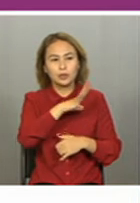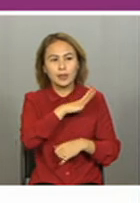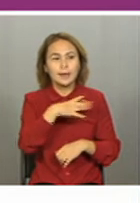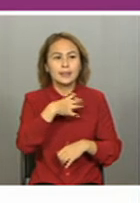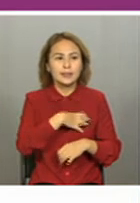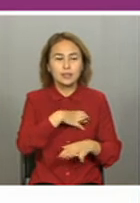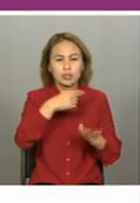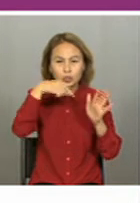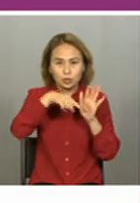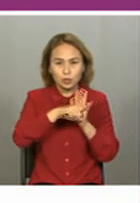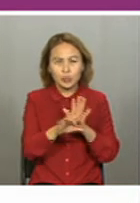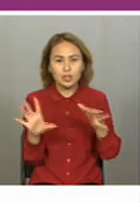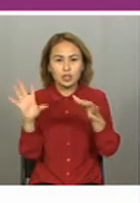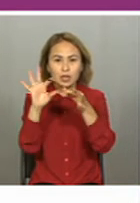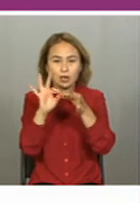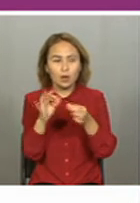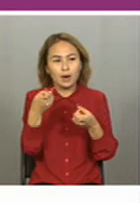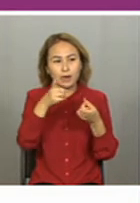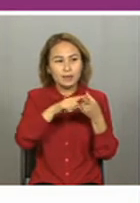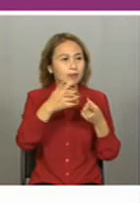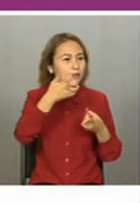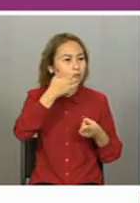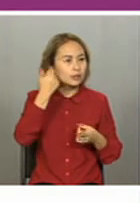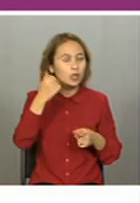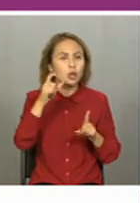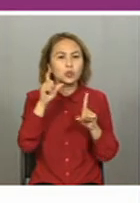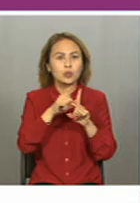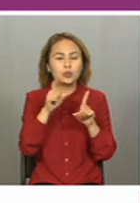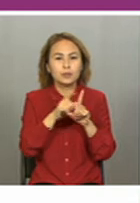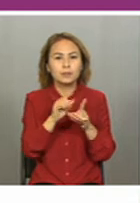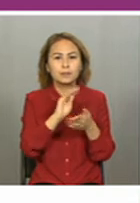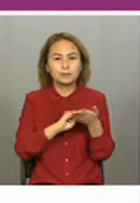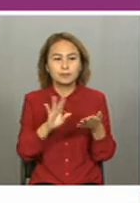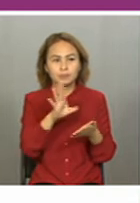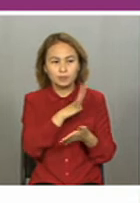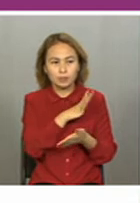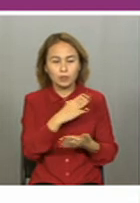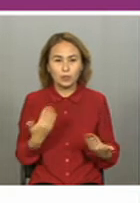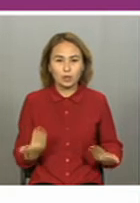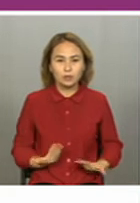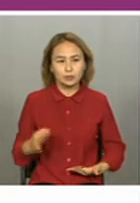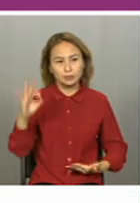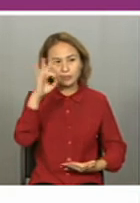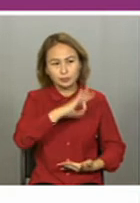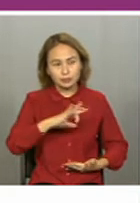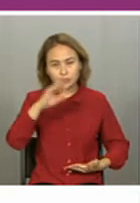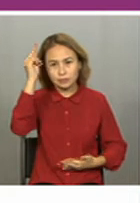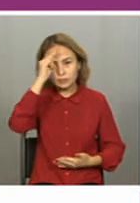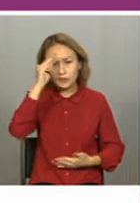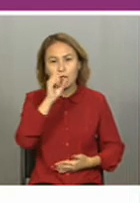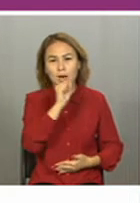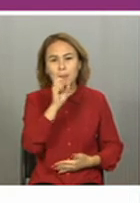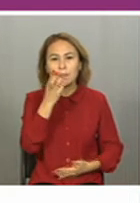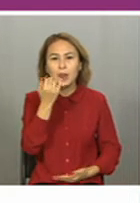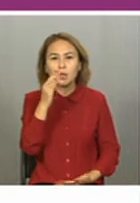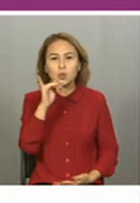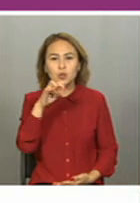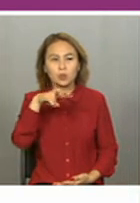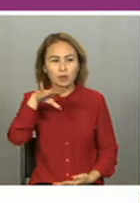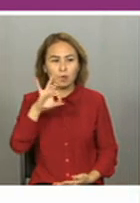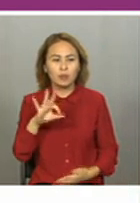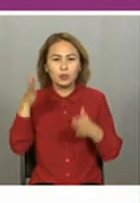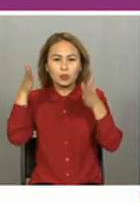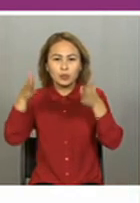түбірге жұрнақ жалғау арқылы туынды сөз жасадыңдар. Өмір баян туралы біліп, Ахмет Байтұрсынұлының